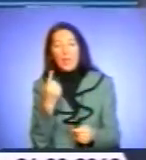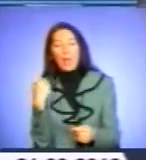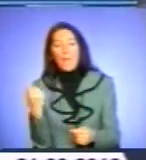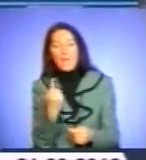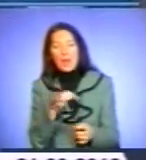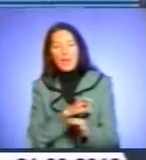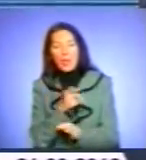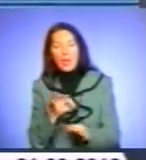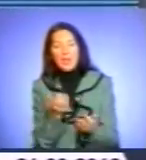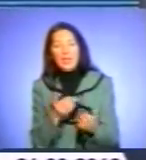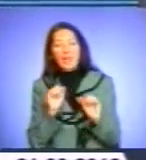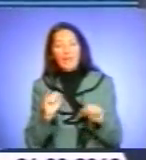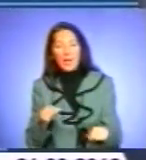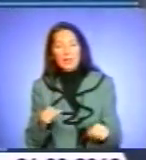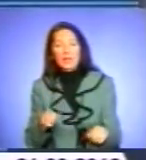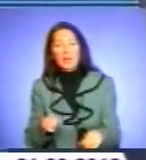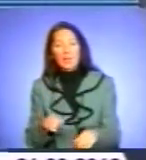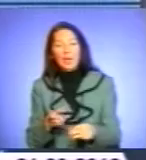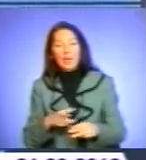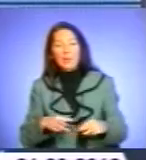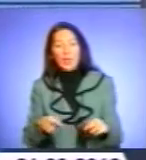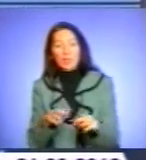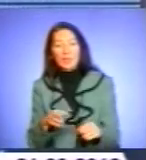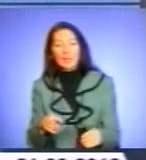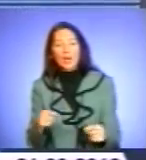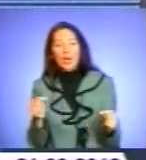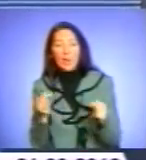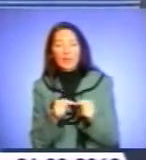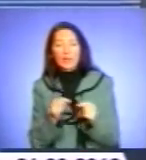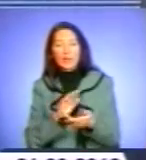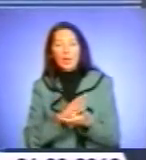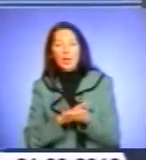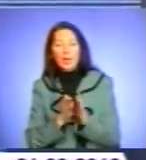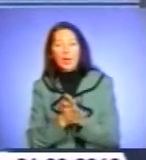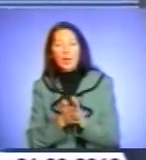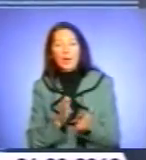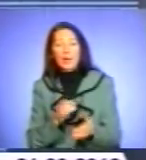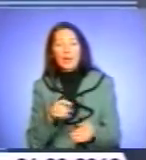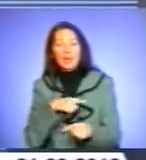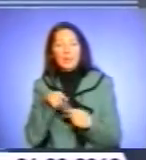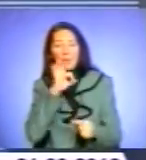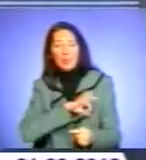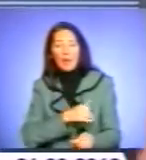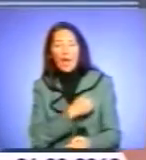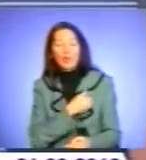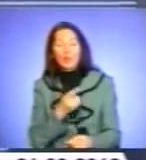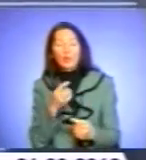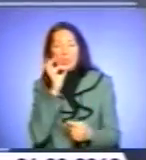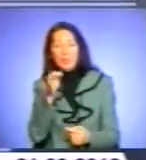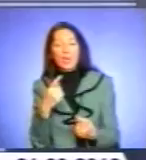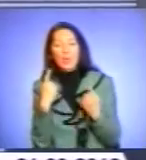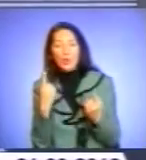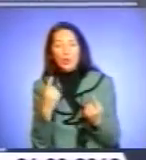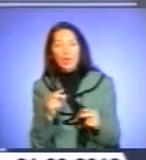где власть, правительство конкретно сработало с бизнесом. Поэтому я хочу вам сказать большое человеческое спасибо за то, что вы нам